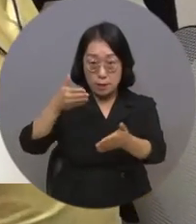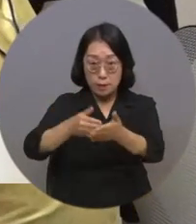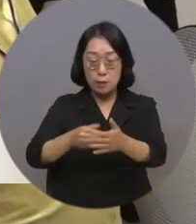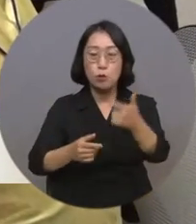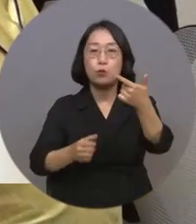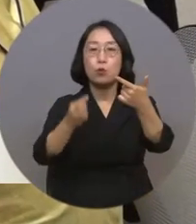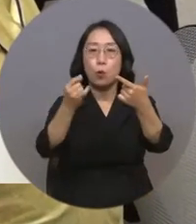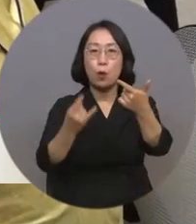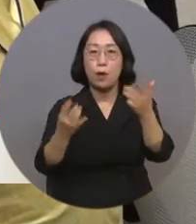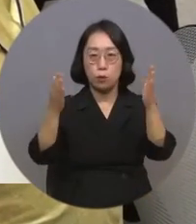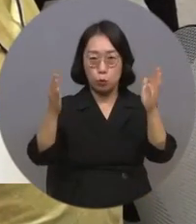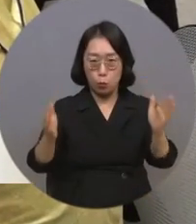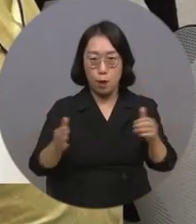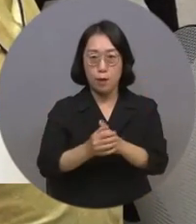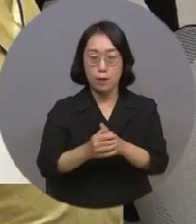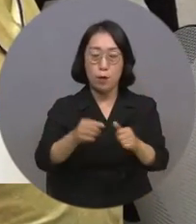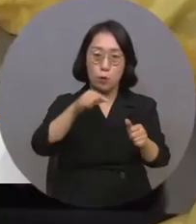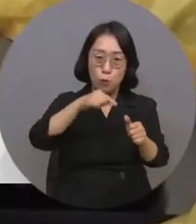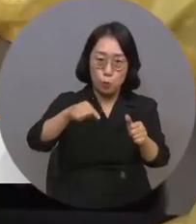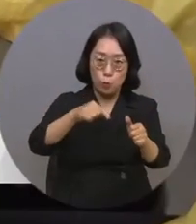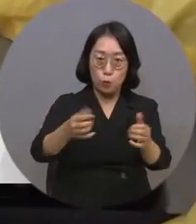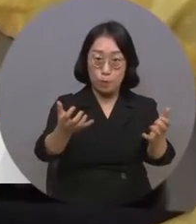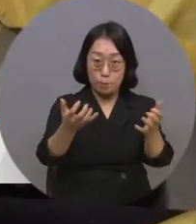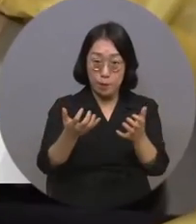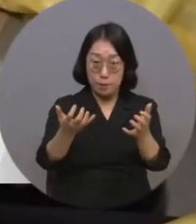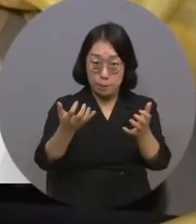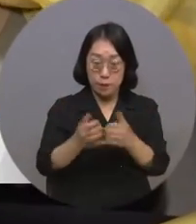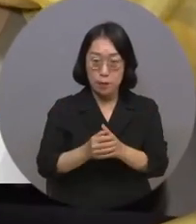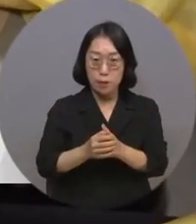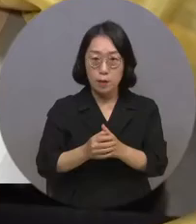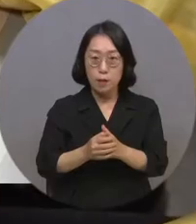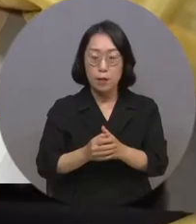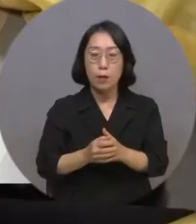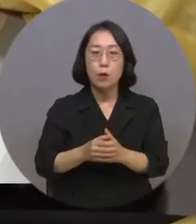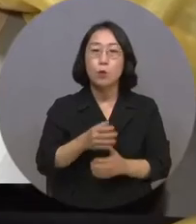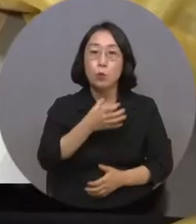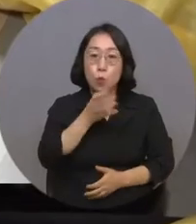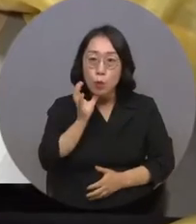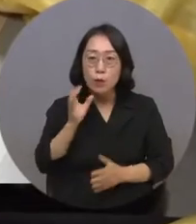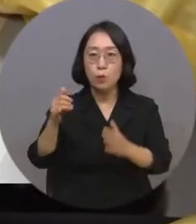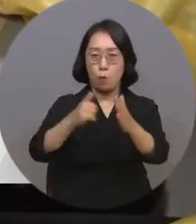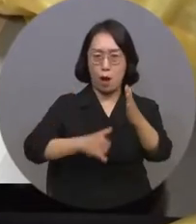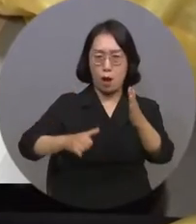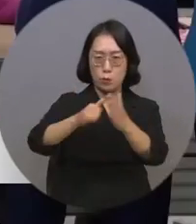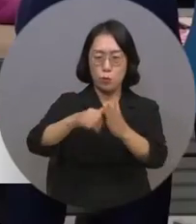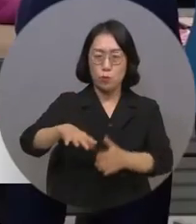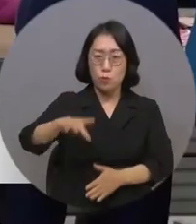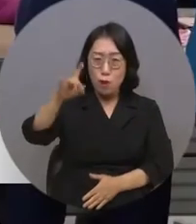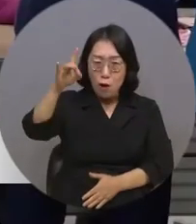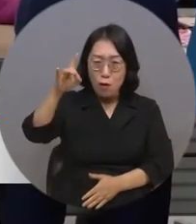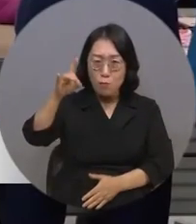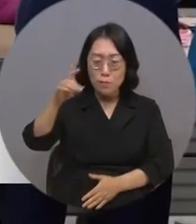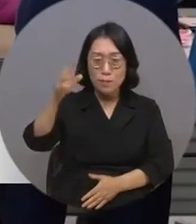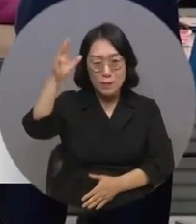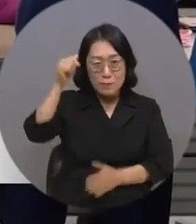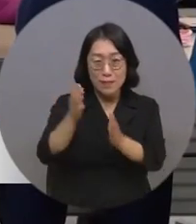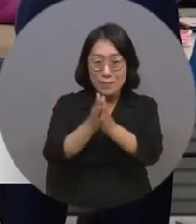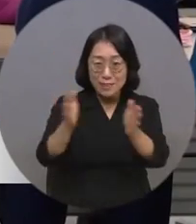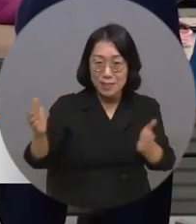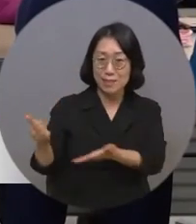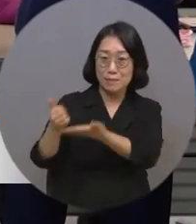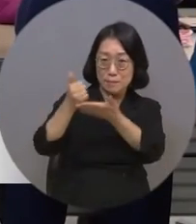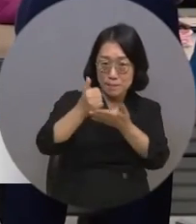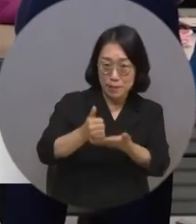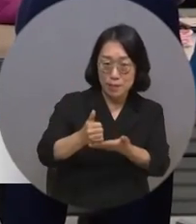총 6회에 걸쳐서 진행되는 이번 교실은 치매 노인과 가족 대상으로 초기 침해 노인을 강사로 초청해서